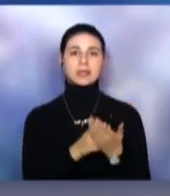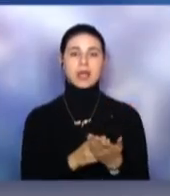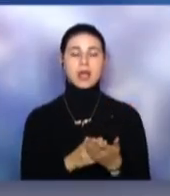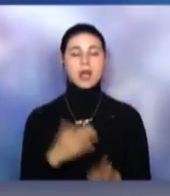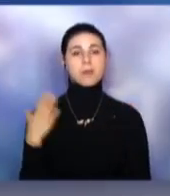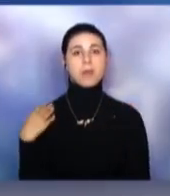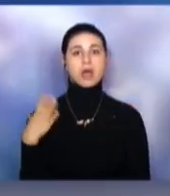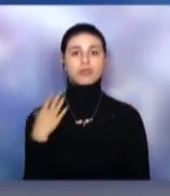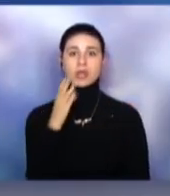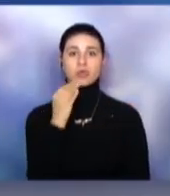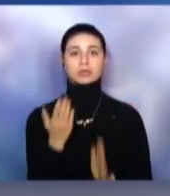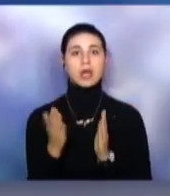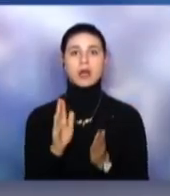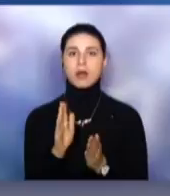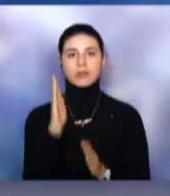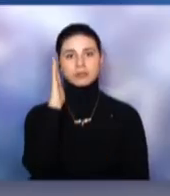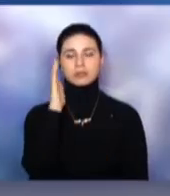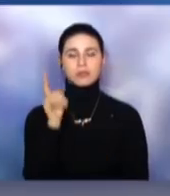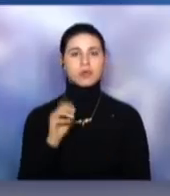მხარეს ანალოგიური შეგრძნებები არ აქვს.